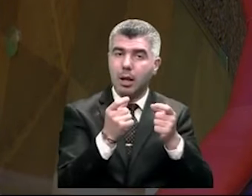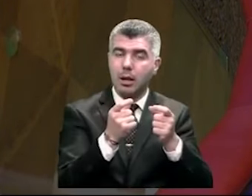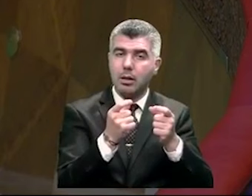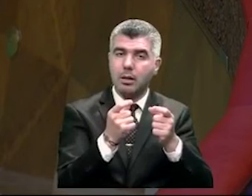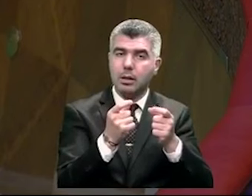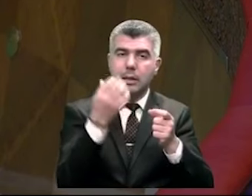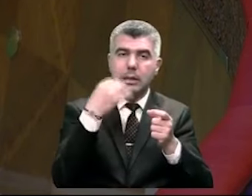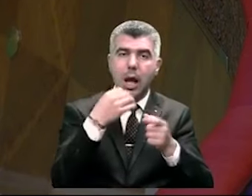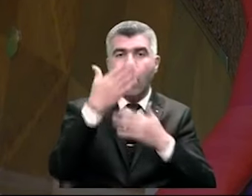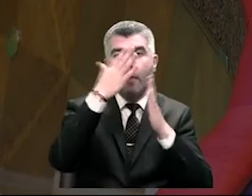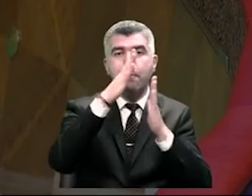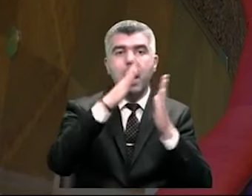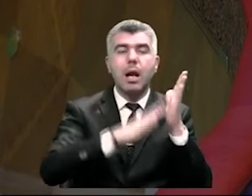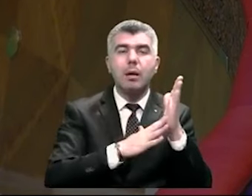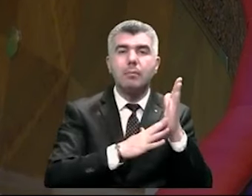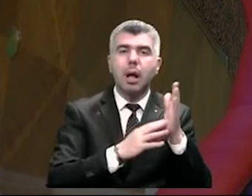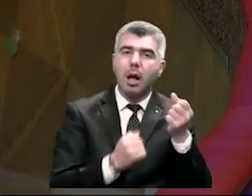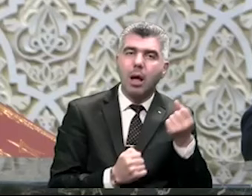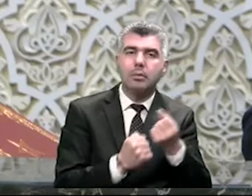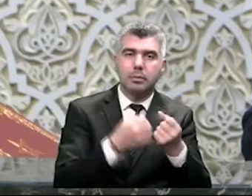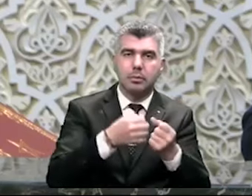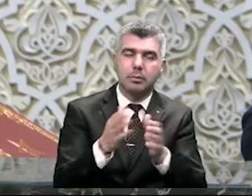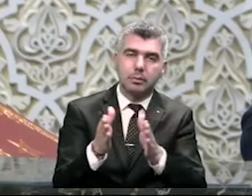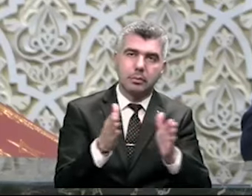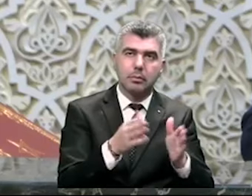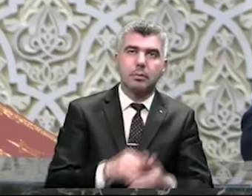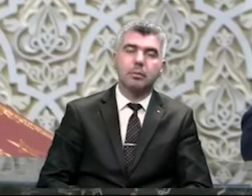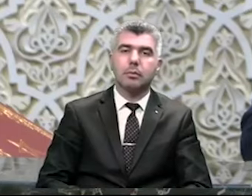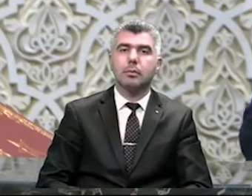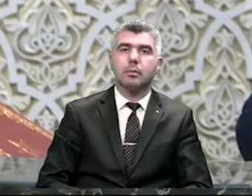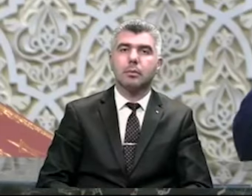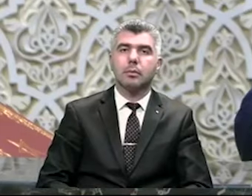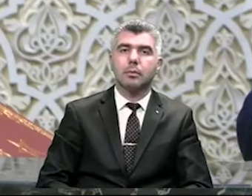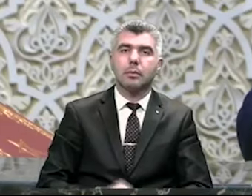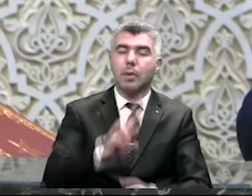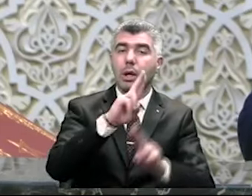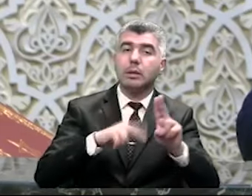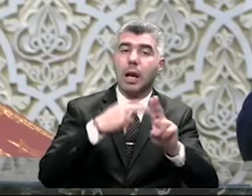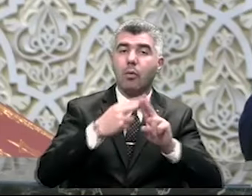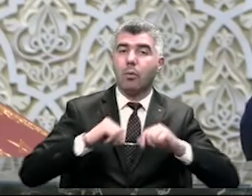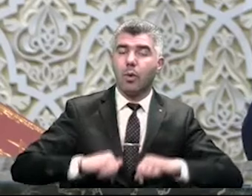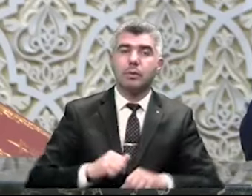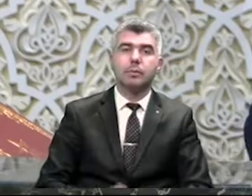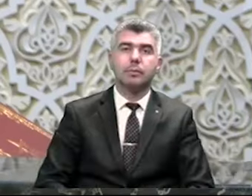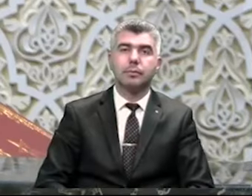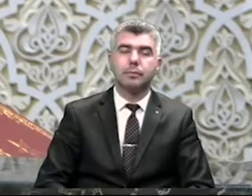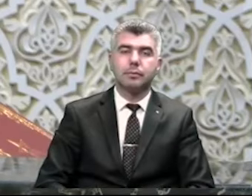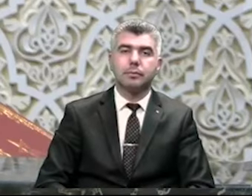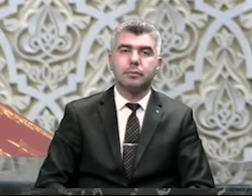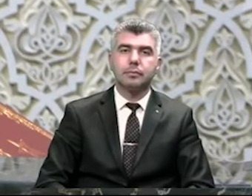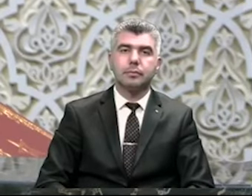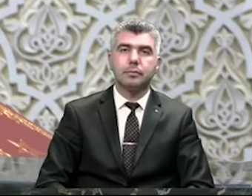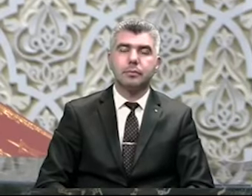التنميه ديدي بلادنا البحث العلمي شكرا شكرا السيد الوزير المحترم تعقيب الفريق المحترم تفضلوا الشيخ احمد